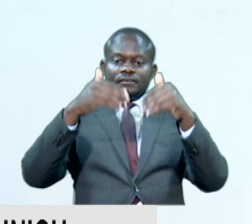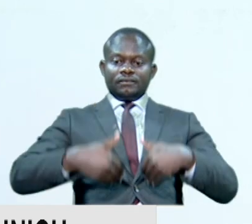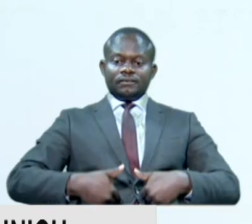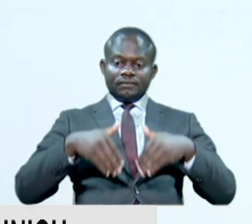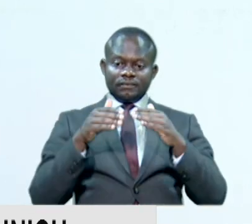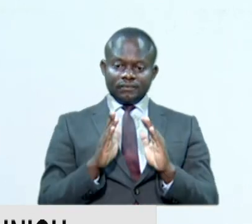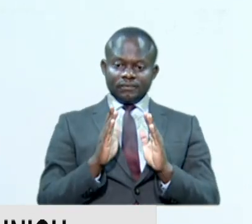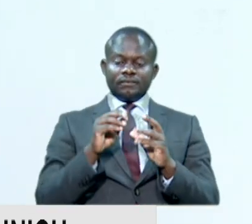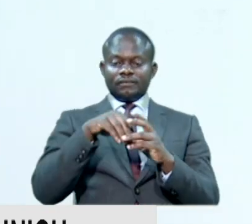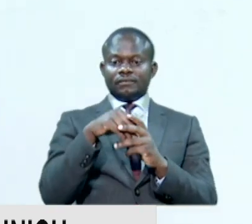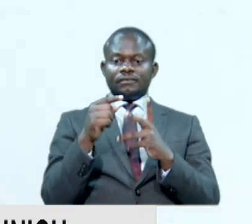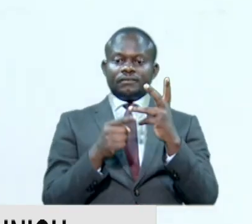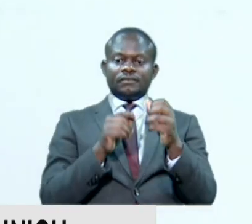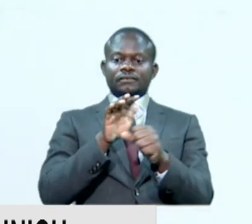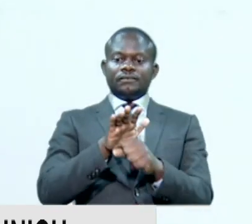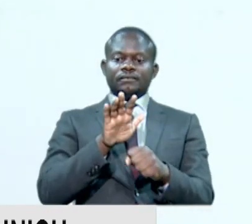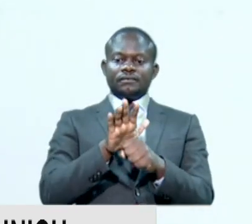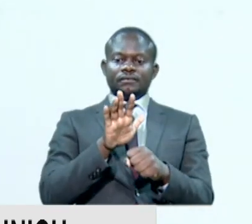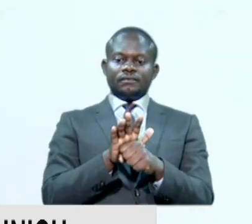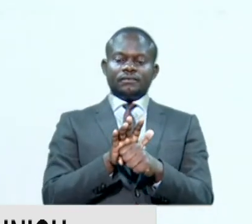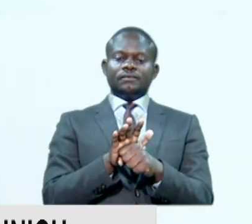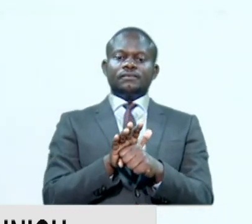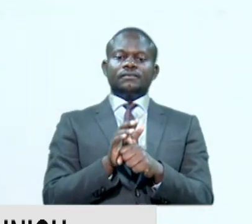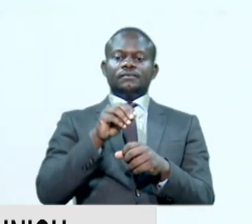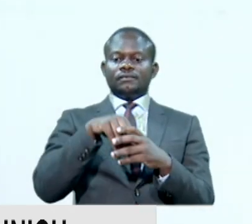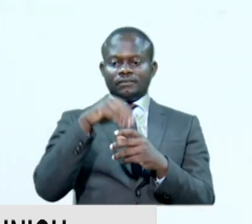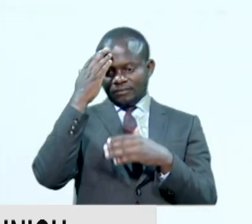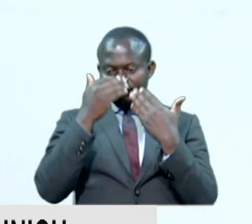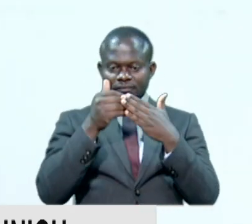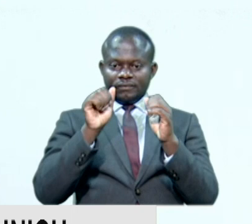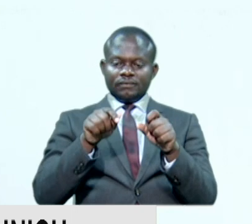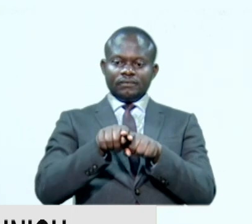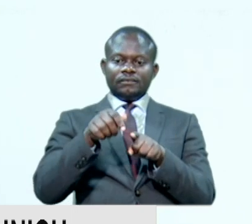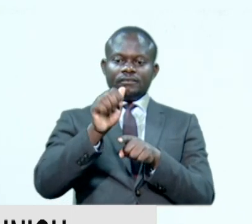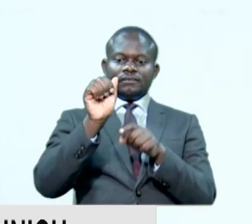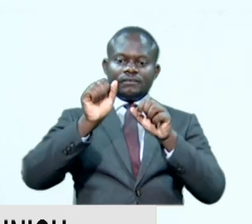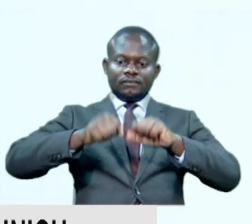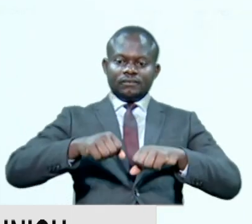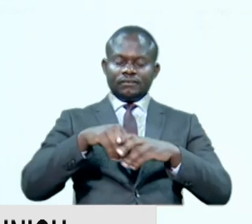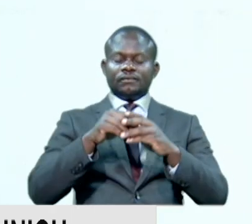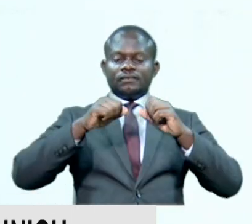harimo ibintu byinshi bikubiyemo kugira ngo nabyo bizashoboke muri aya masezerano